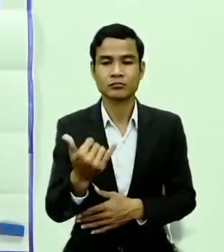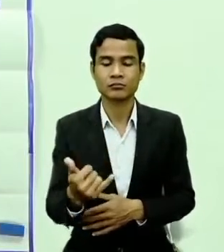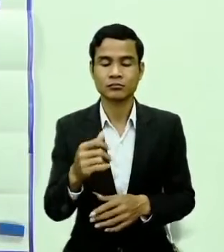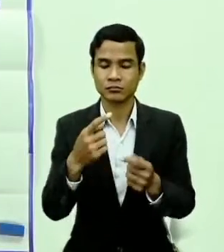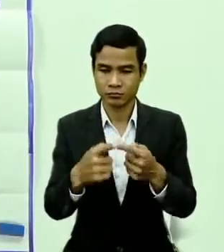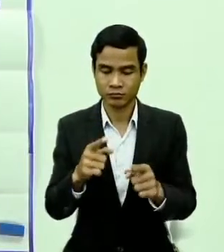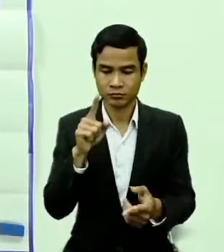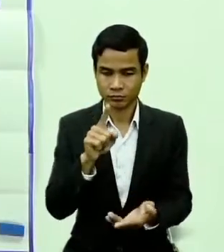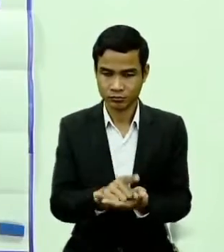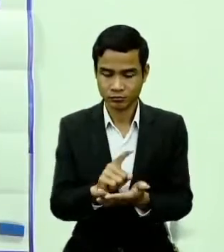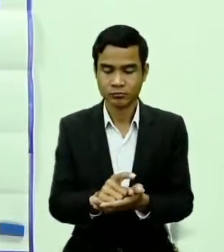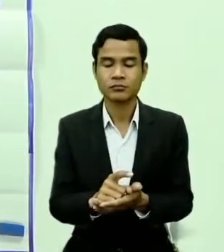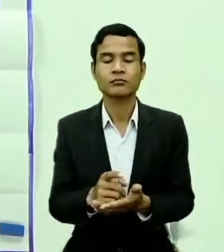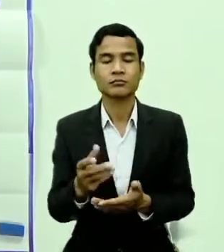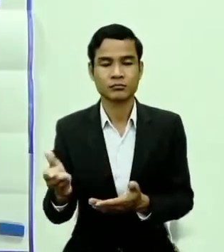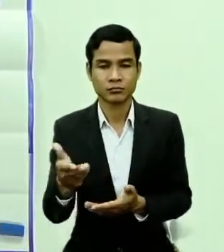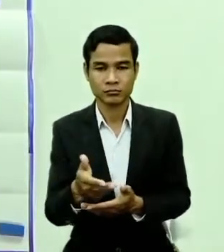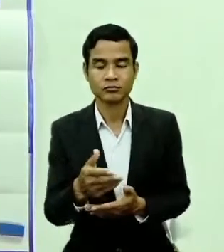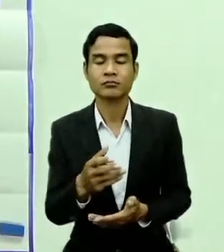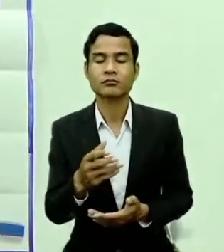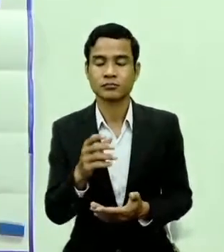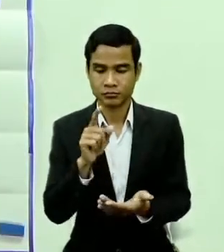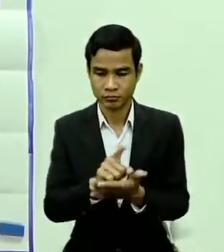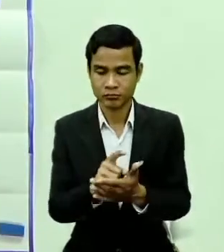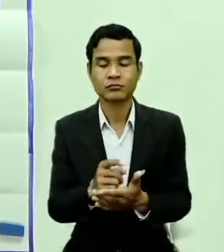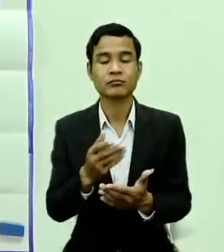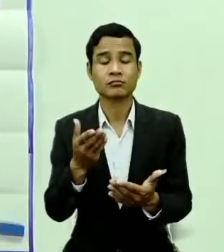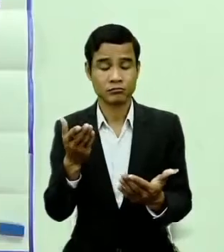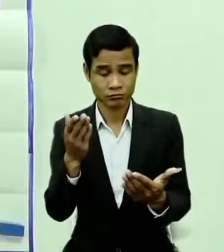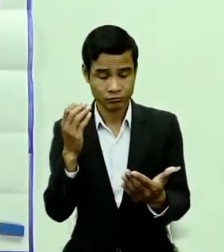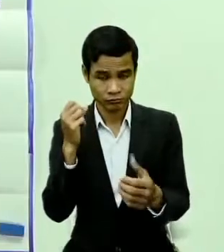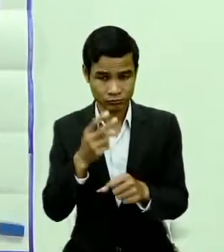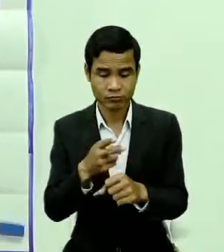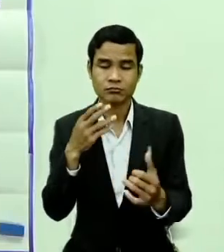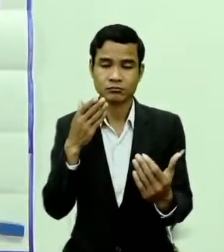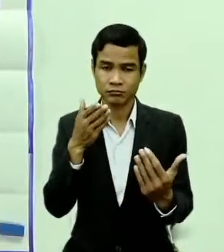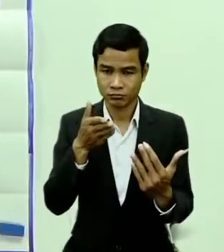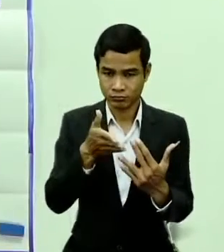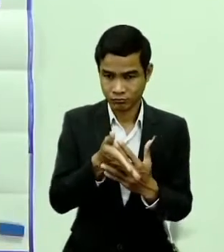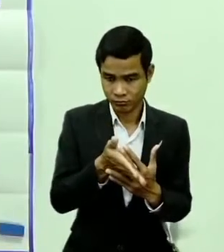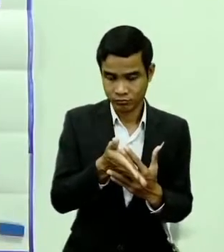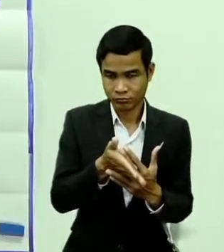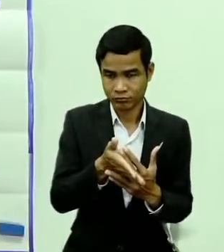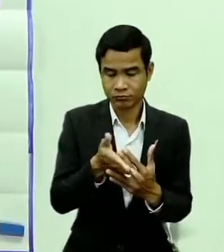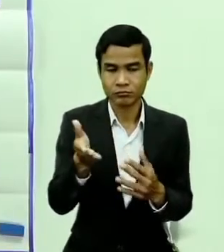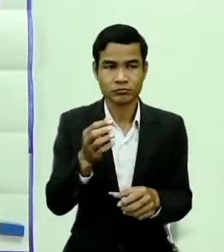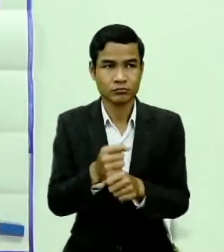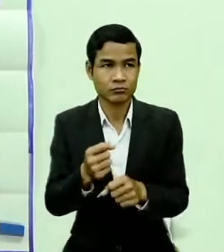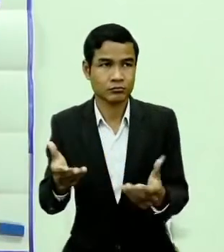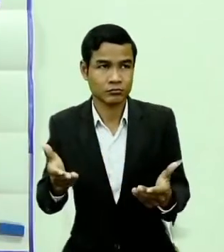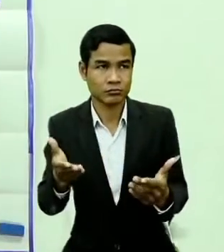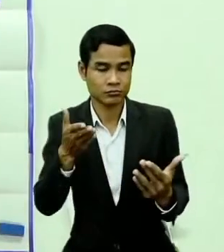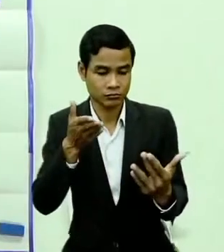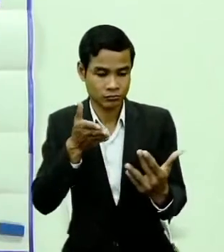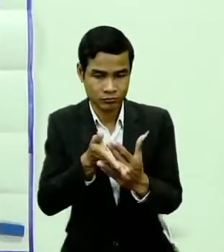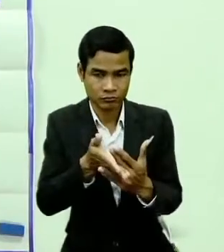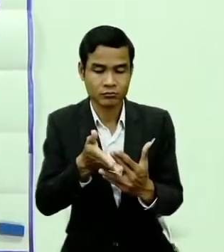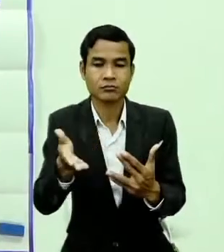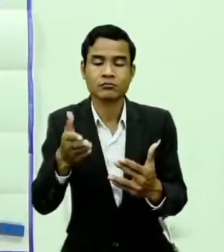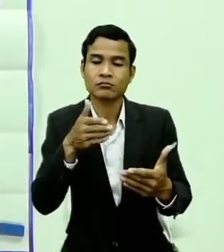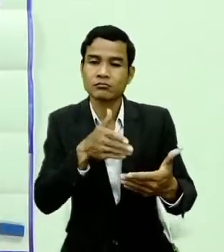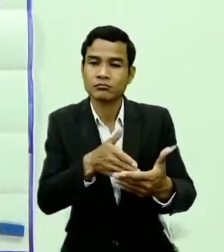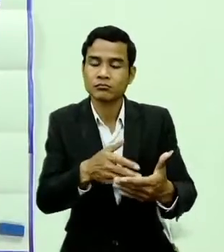đây sống khán cứ con tưởng ổn khí trở tại bố bìa dạng mách đàm bấy chùm nè nợ ổn phụ xã